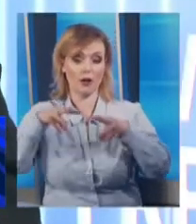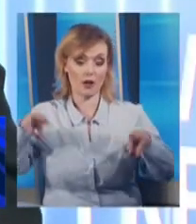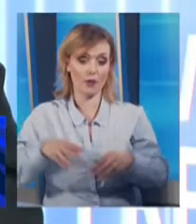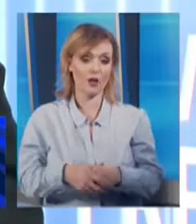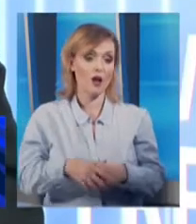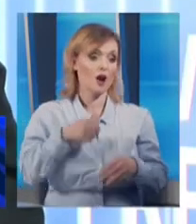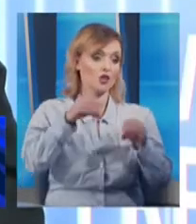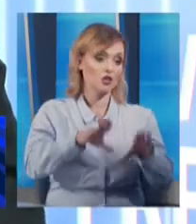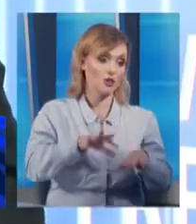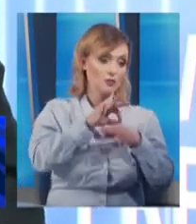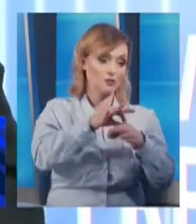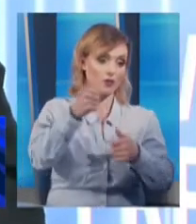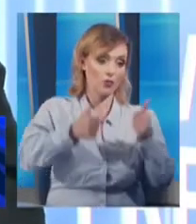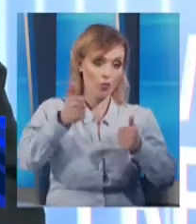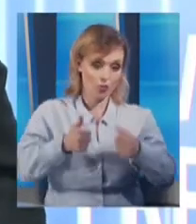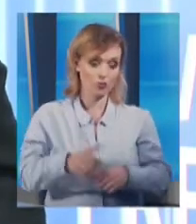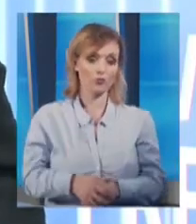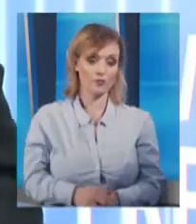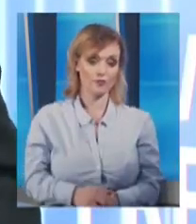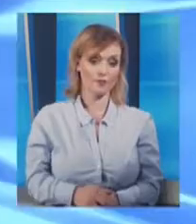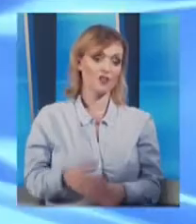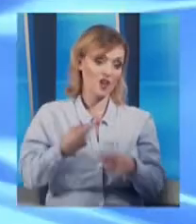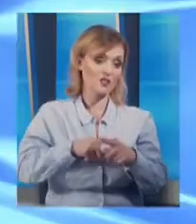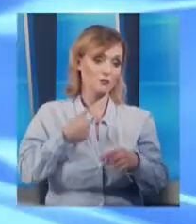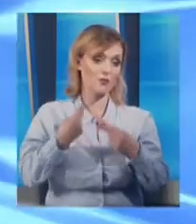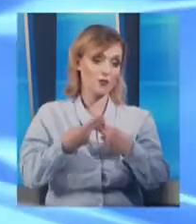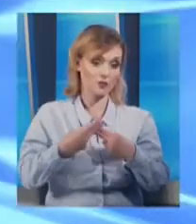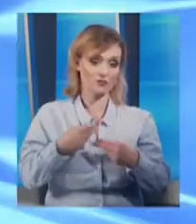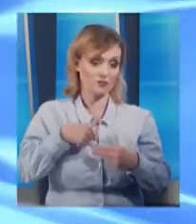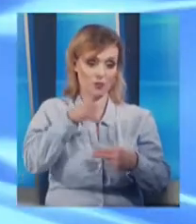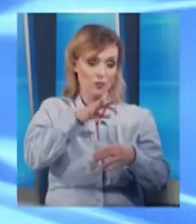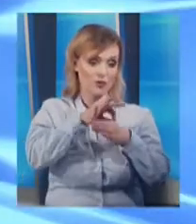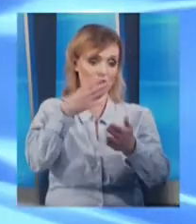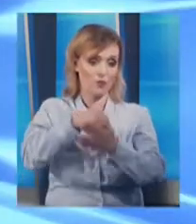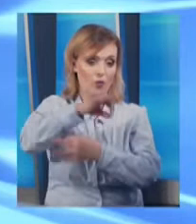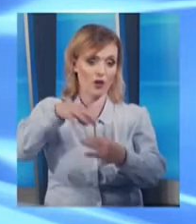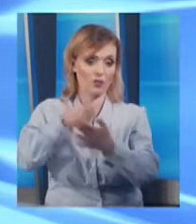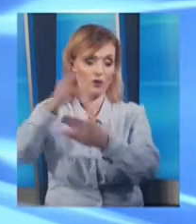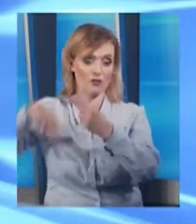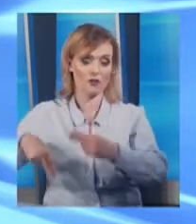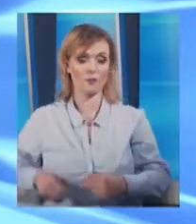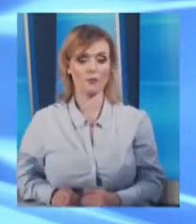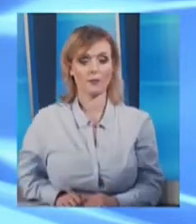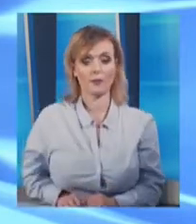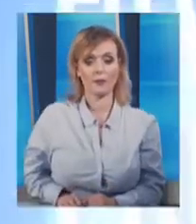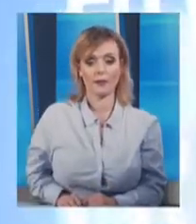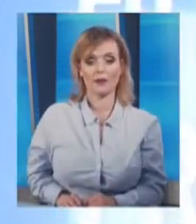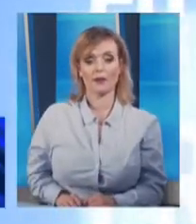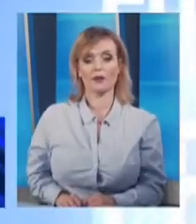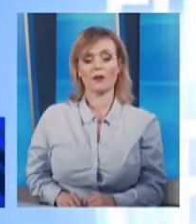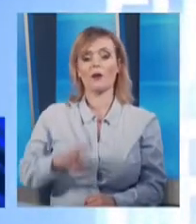pe concursul și asta ne-a jucat festa. Așa, aceeași întrebare. Doamna Maia Sandu, ce poate spune? Eu cred că